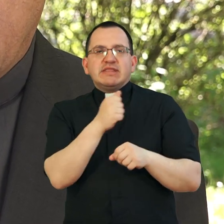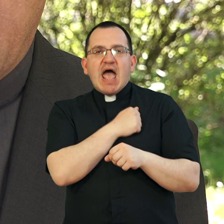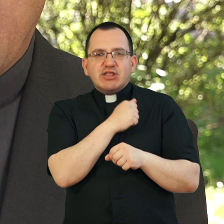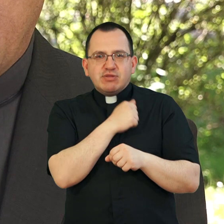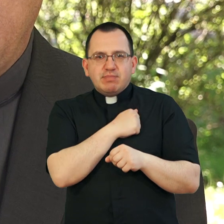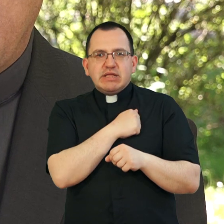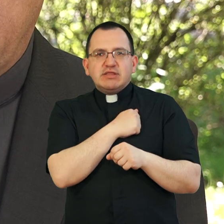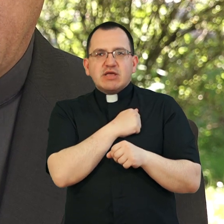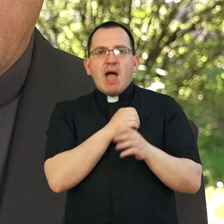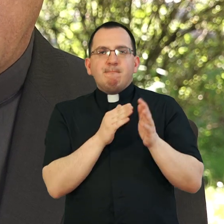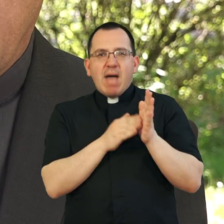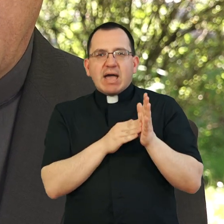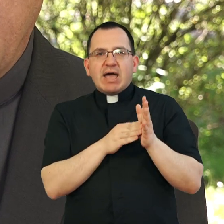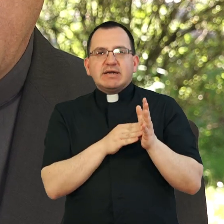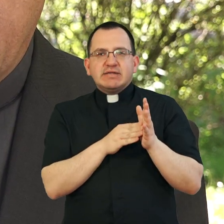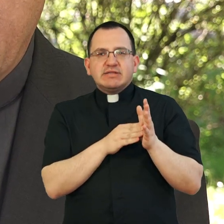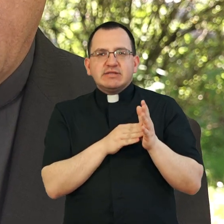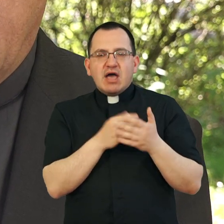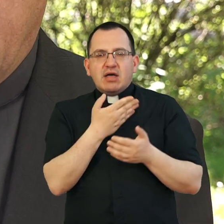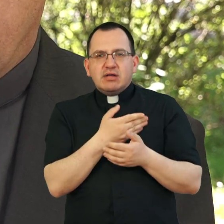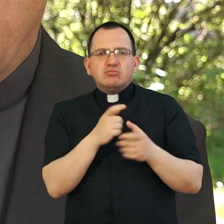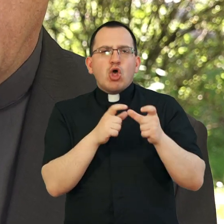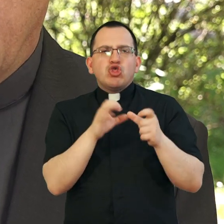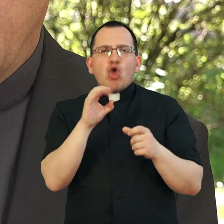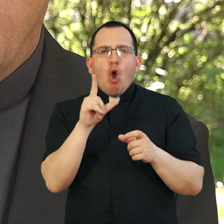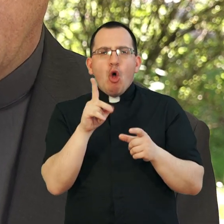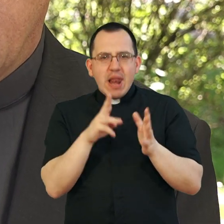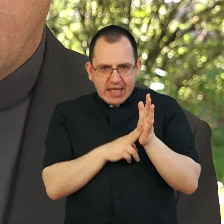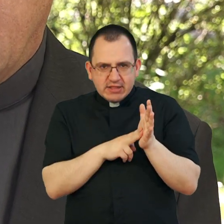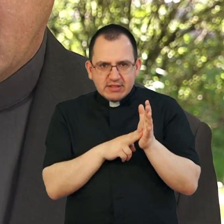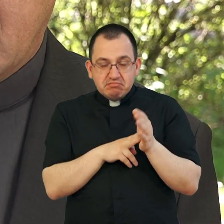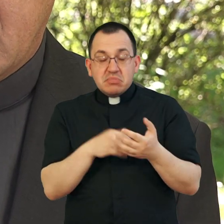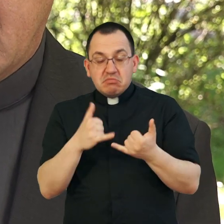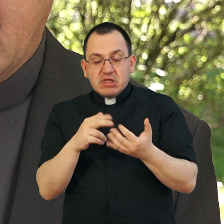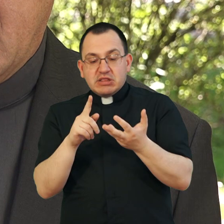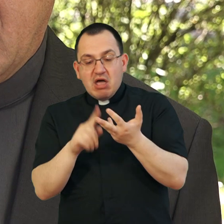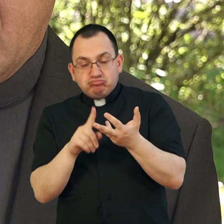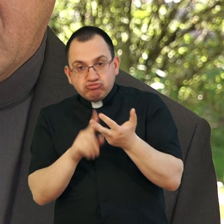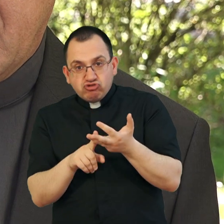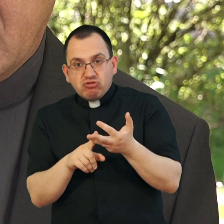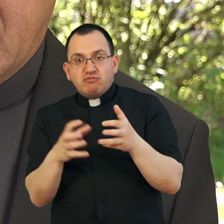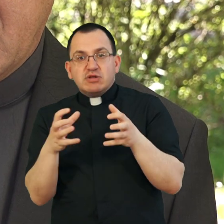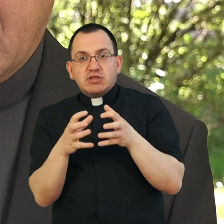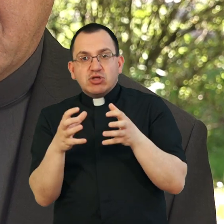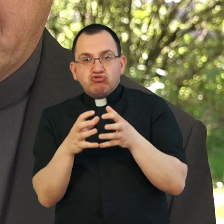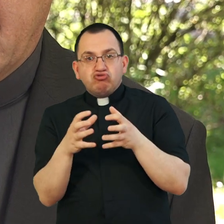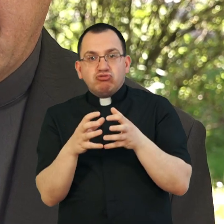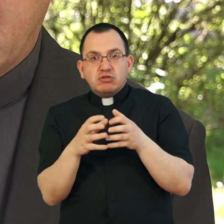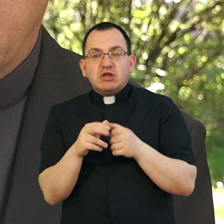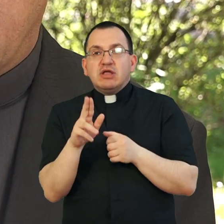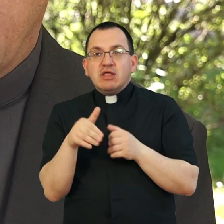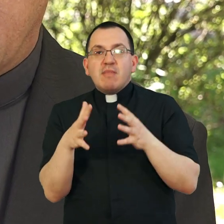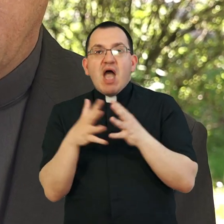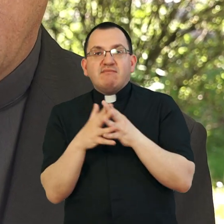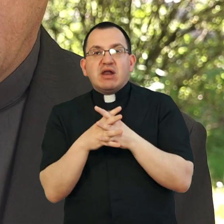u Splitsko-Makarskoj nadbiskupiji u Solinu i ovaj 4. nacionalni susret je, evo, Varaždinska biskupija